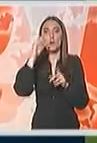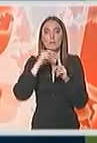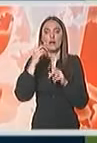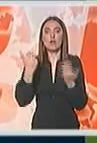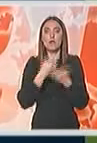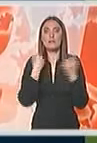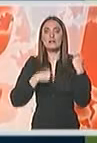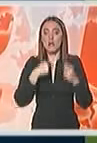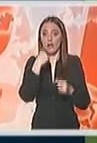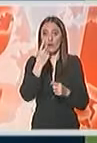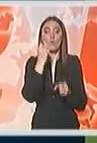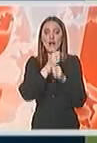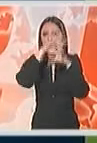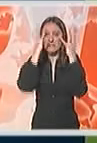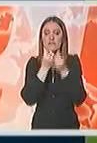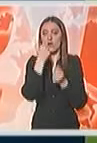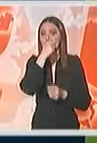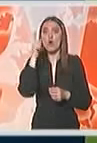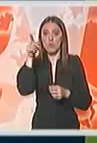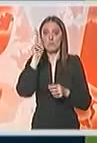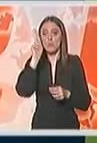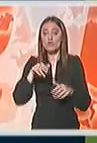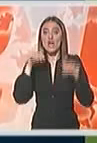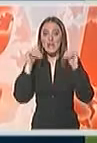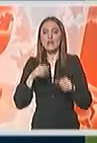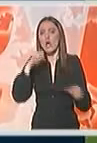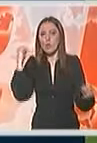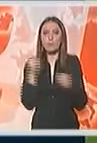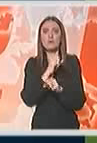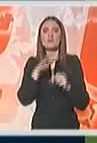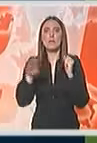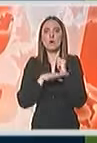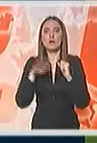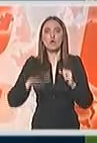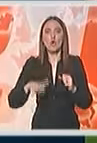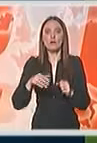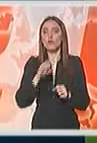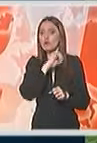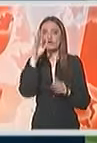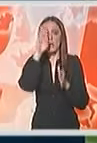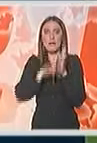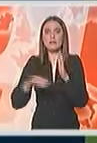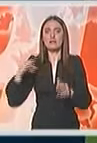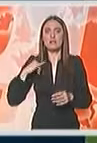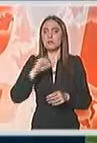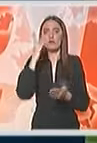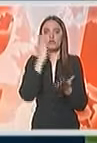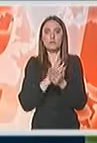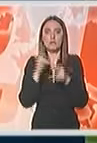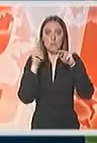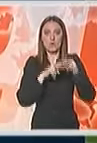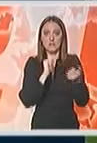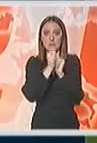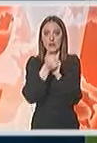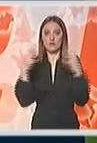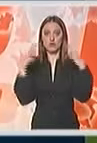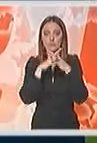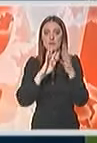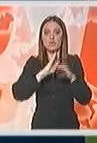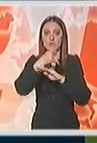Brazilac rekao da će učiniti sve što je u njegove moći da zaigra uprkos povredi kolena. Ništa manje zanimljivo neće biti ni na ostalim revanš